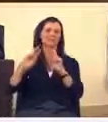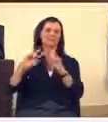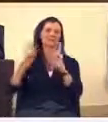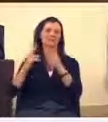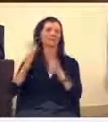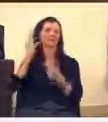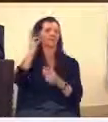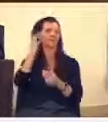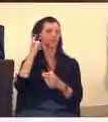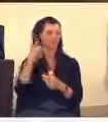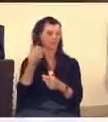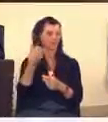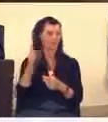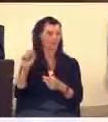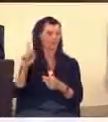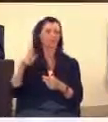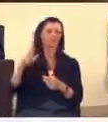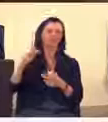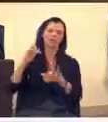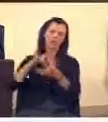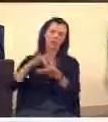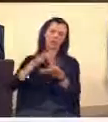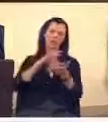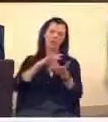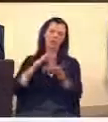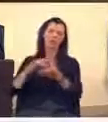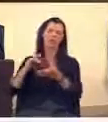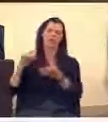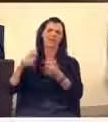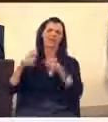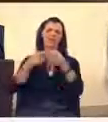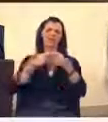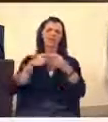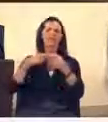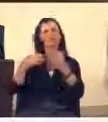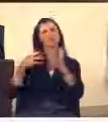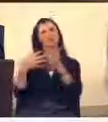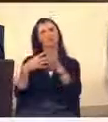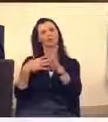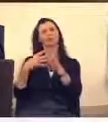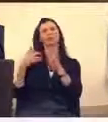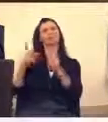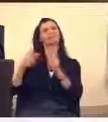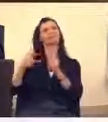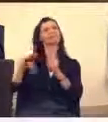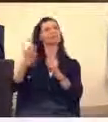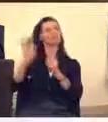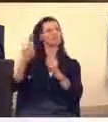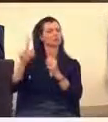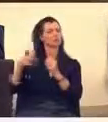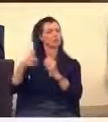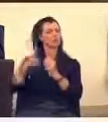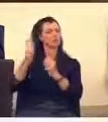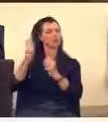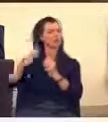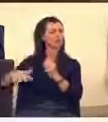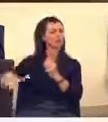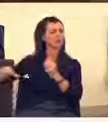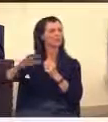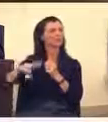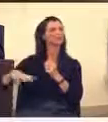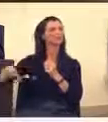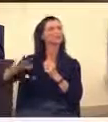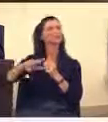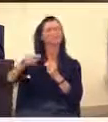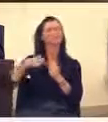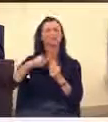נשים פמיניסטיות מכל מיני ארגונים שאנחנו חוקרות את כל הנושא של המצאות של נשק במרחב הציבורי. אנחנו